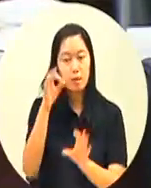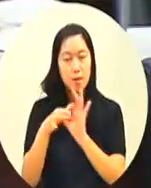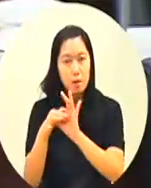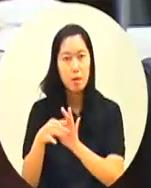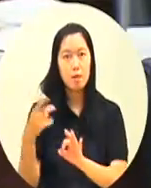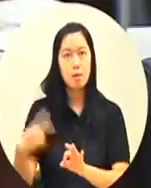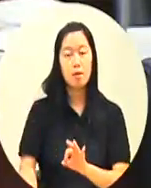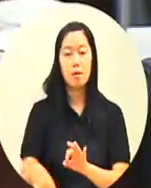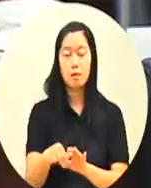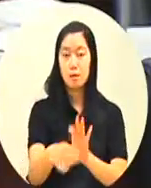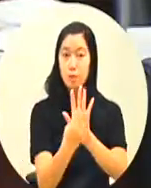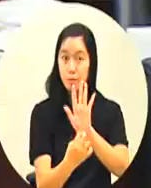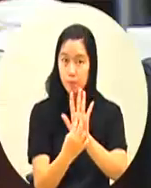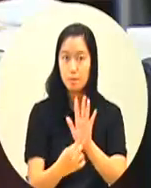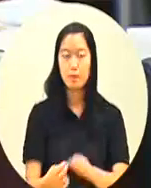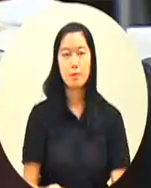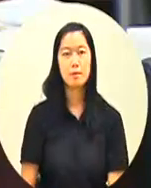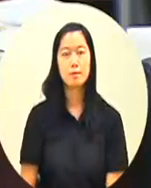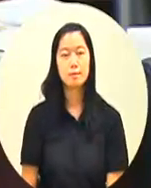甲大家说明一下。